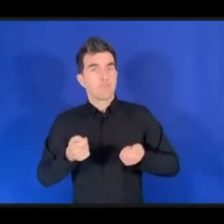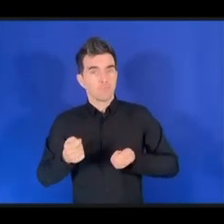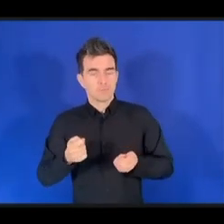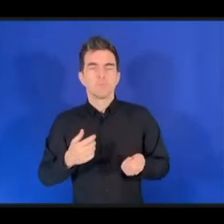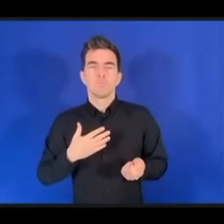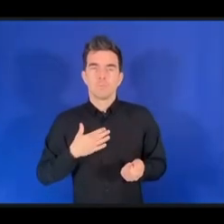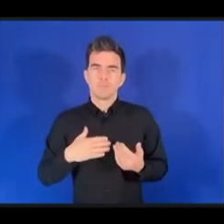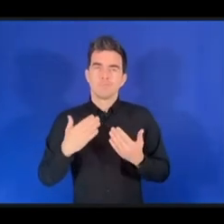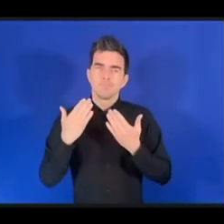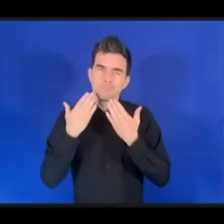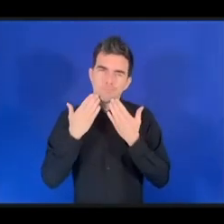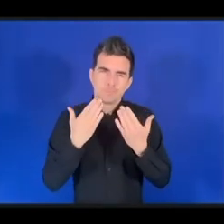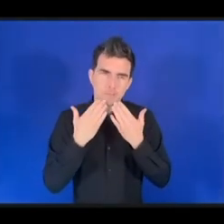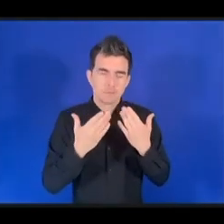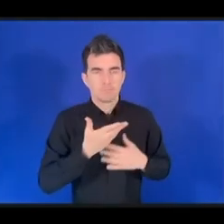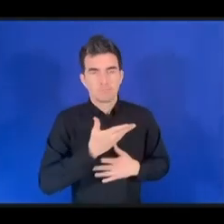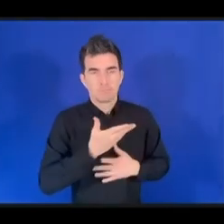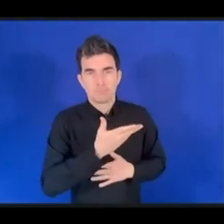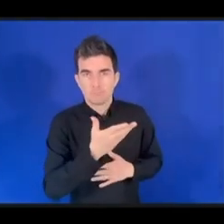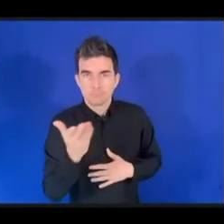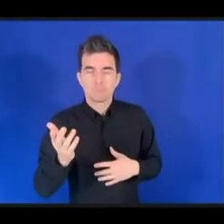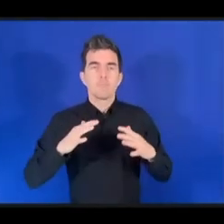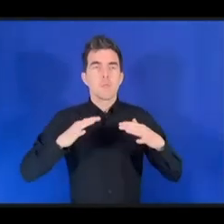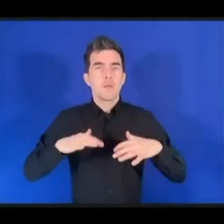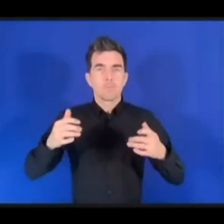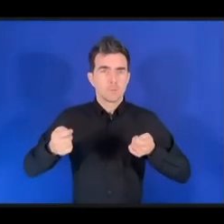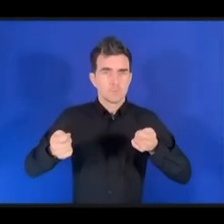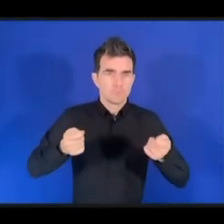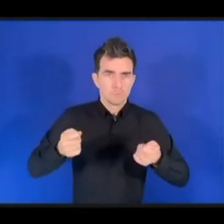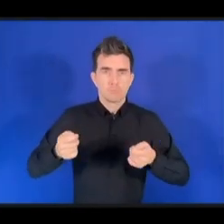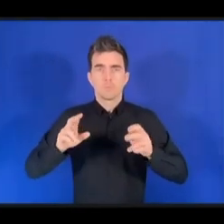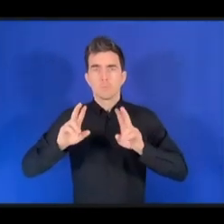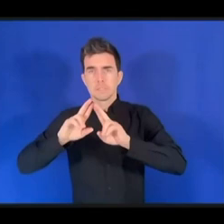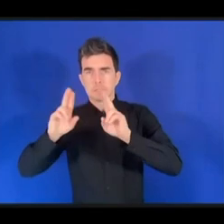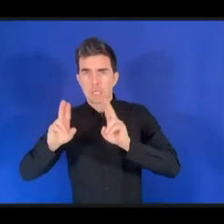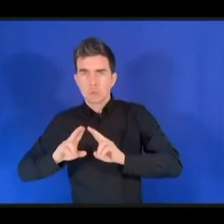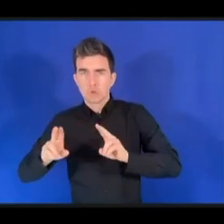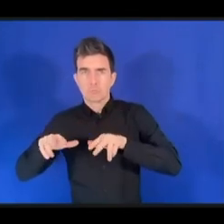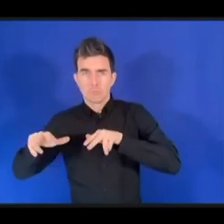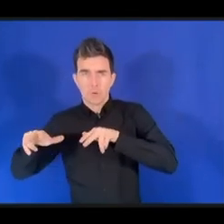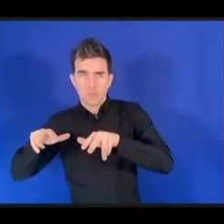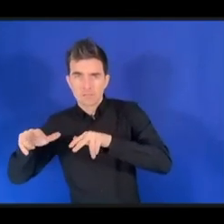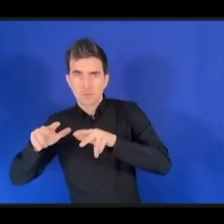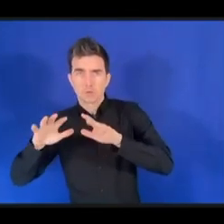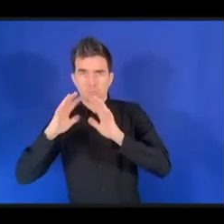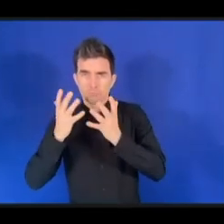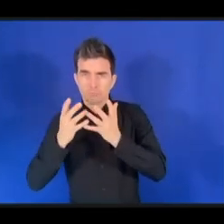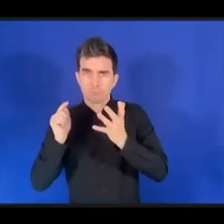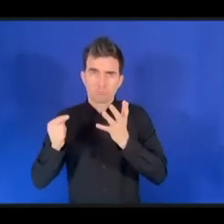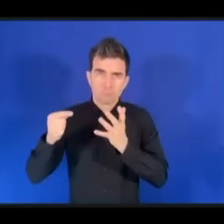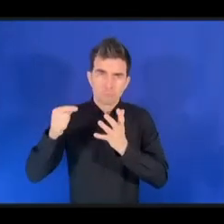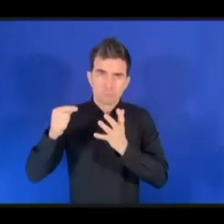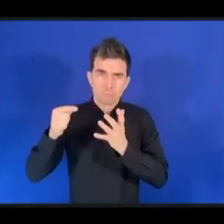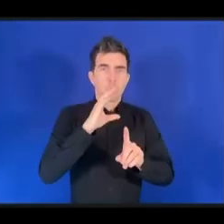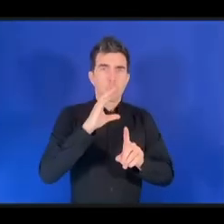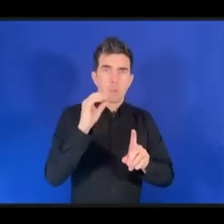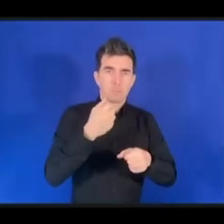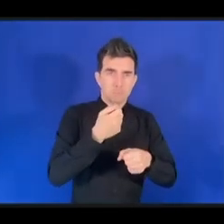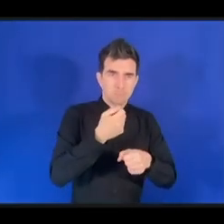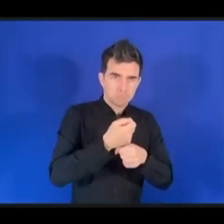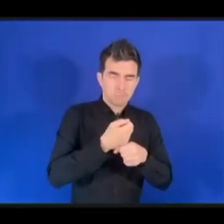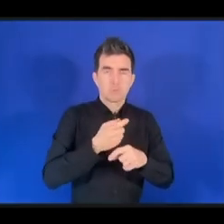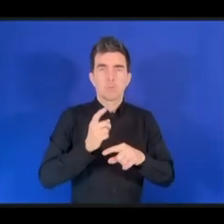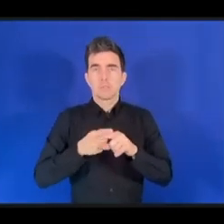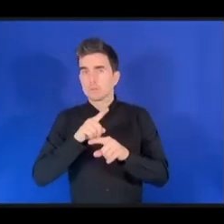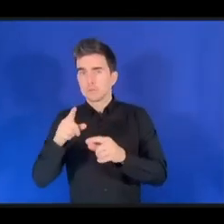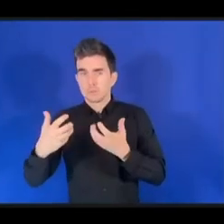機関企業技術者学術研究者市民社会そして学生の皆